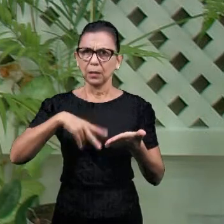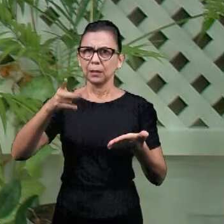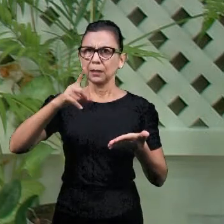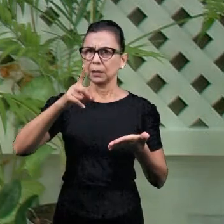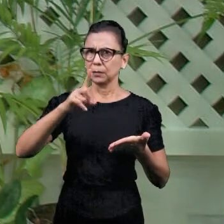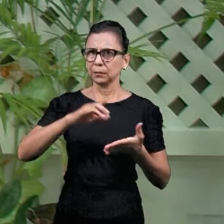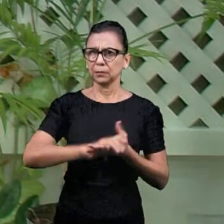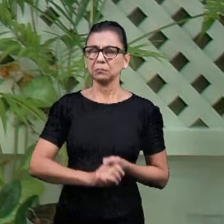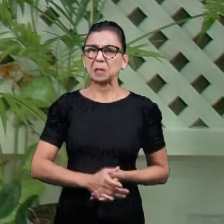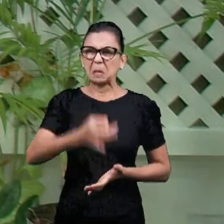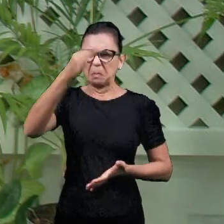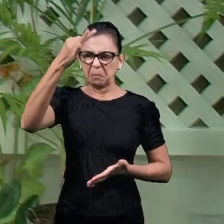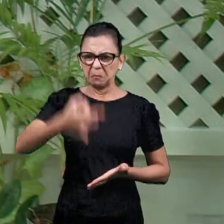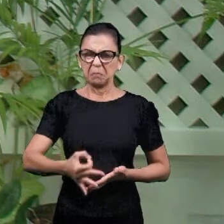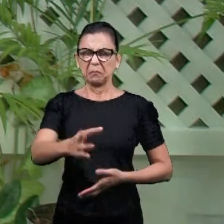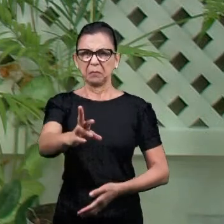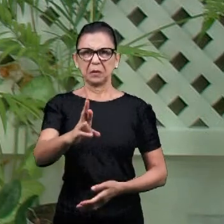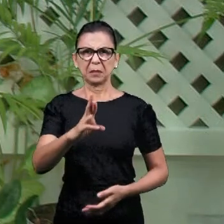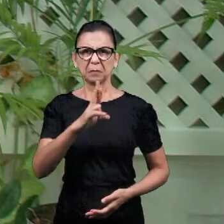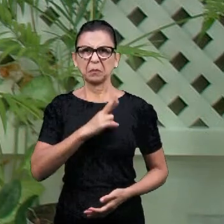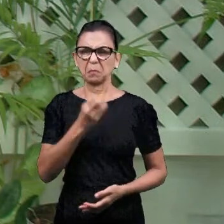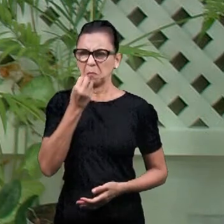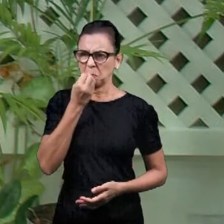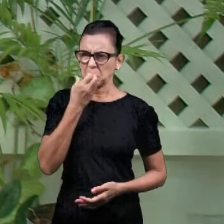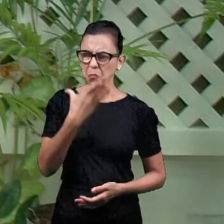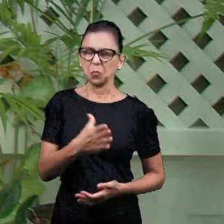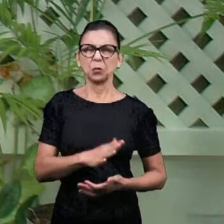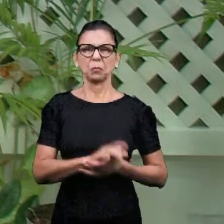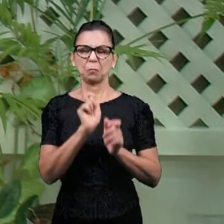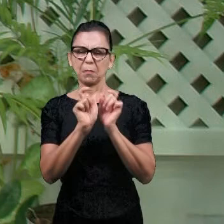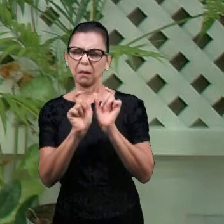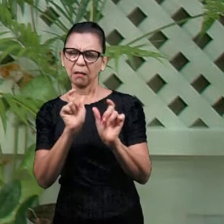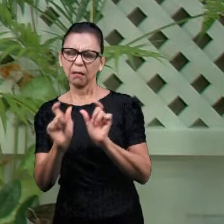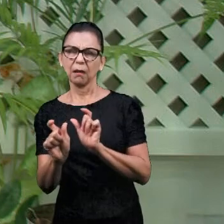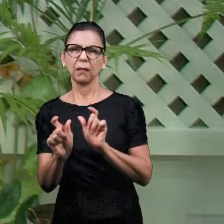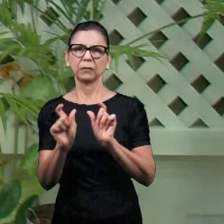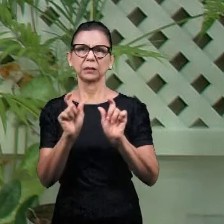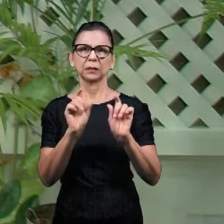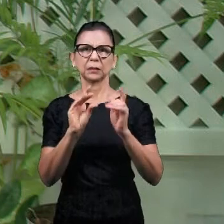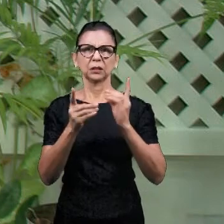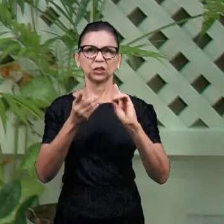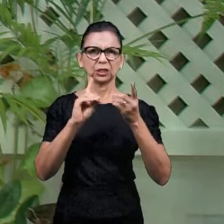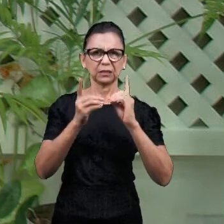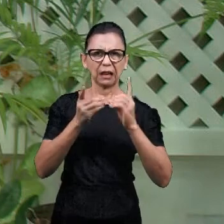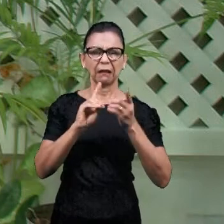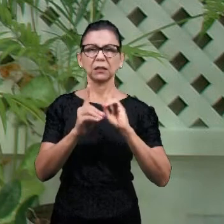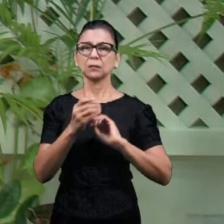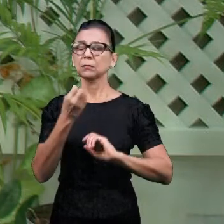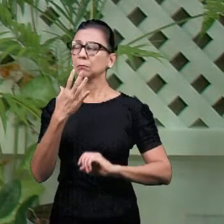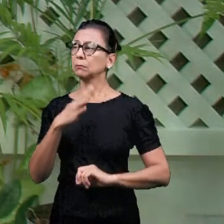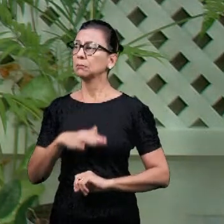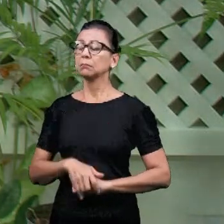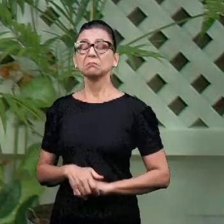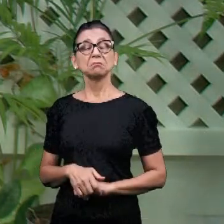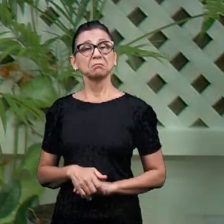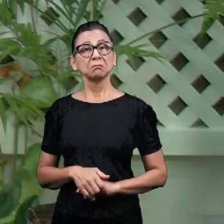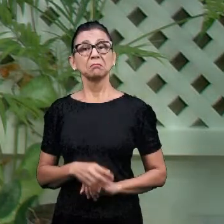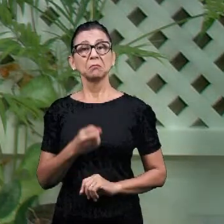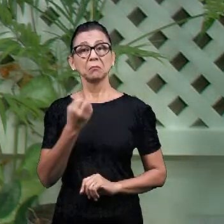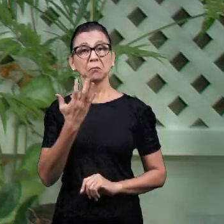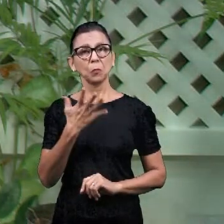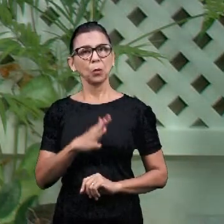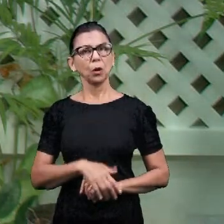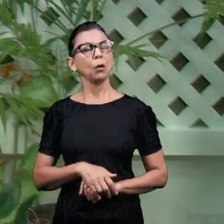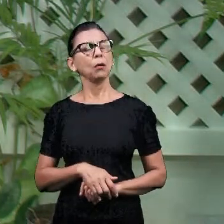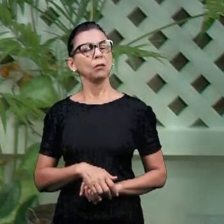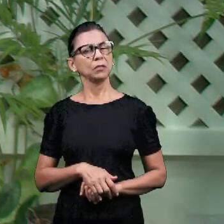sont toutes parfaites, très bien placées, didactiques. Mais frère, j'ai pris des vacances. Quand